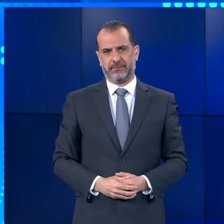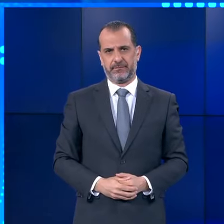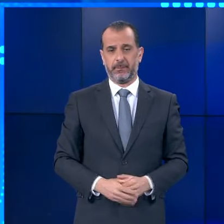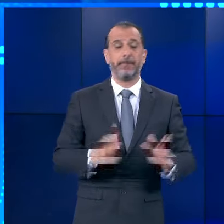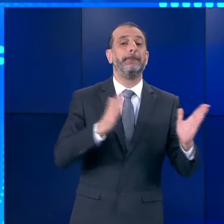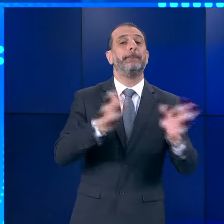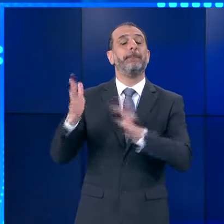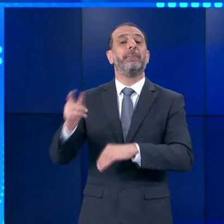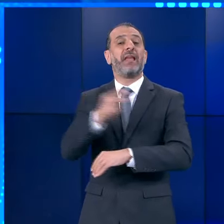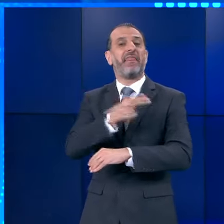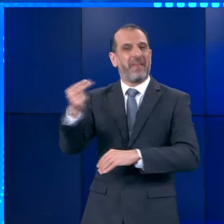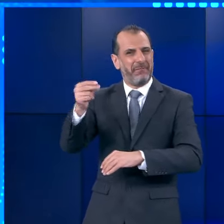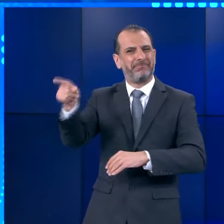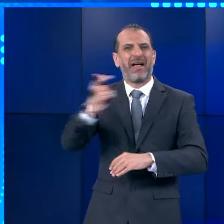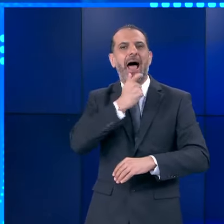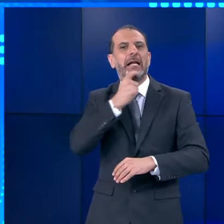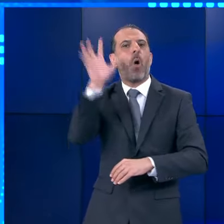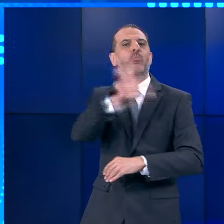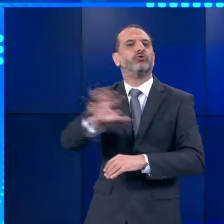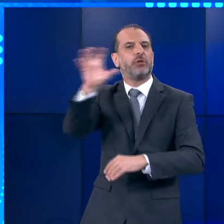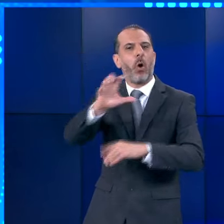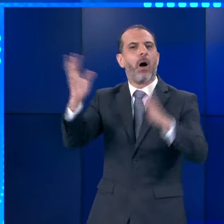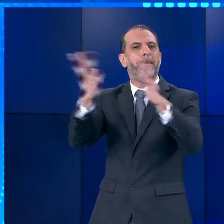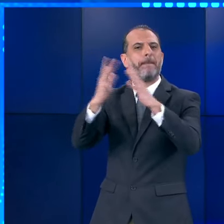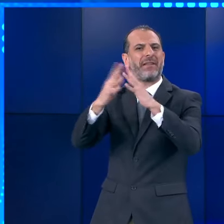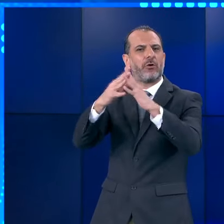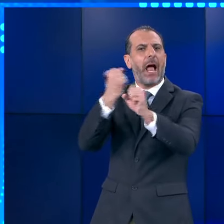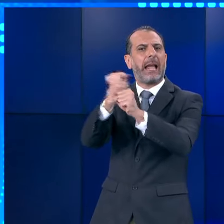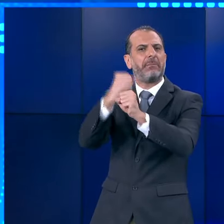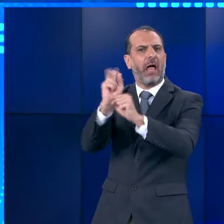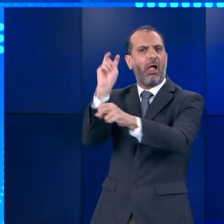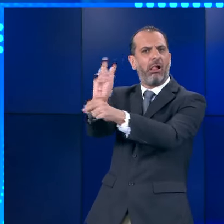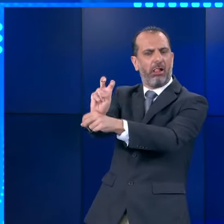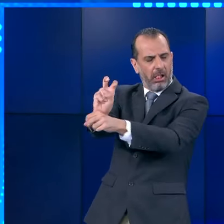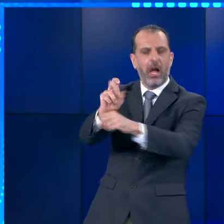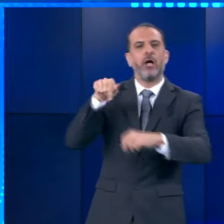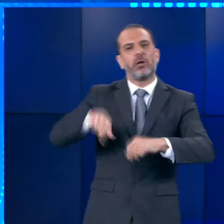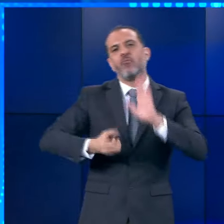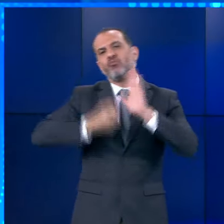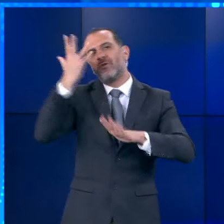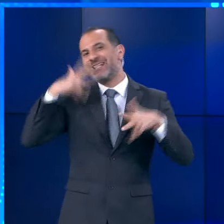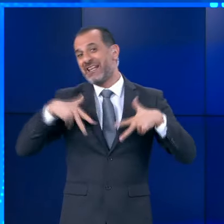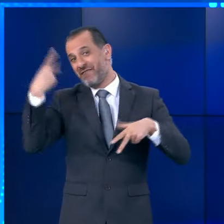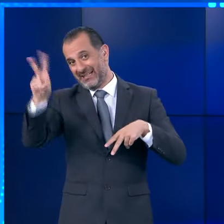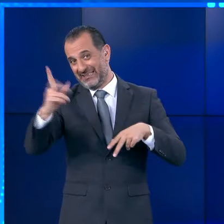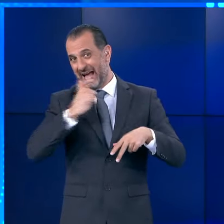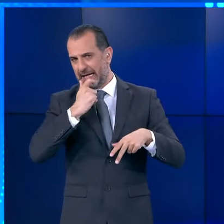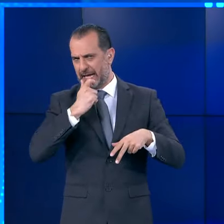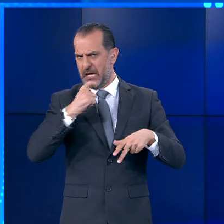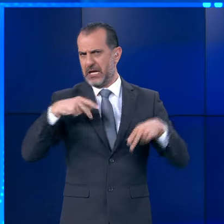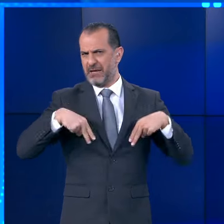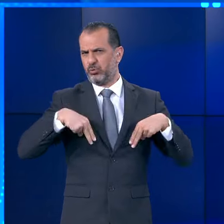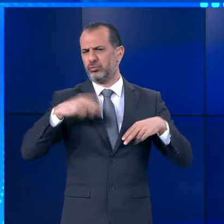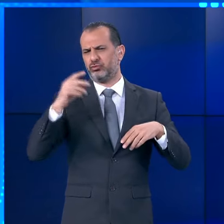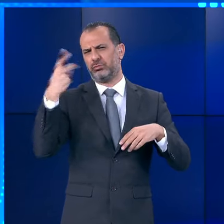Τώρα έχουμε εξελίξει το θέμα των γλυπτών. Ανοιχτό παράθυρο για την επανένωση των γλυπτών του Παρθενών αφήνει η νέα Βρετανική κυβέρνηση. Ο νέος